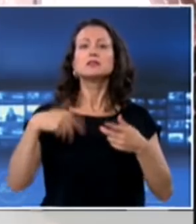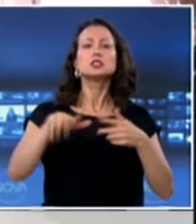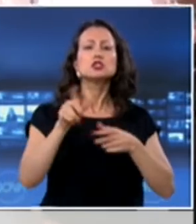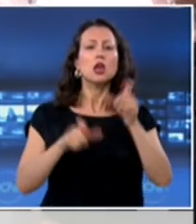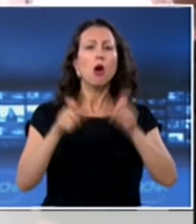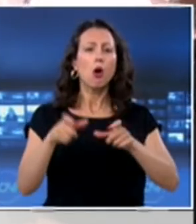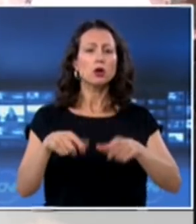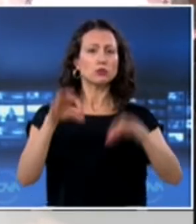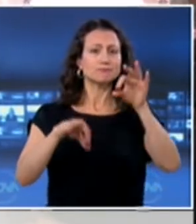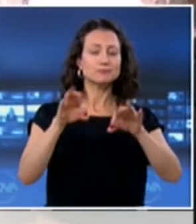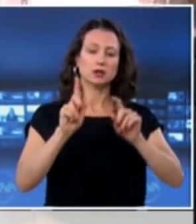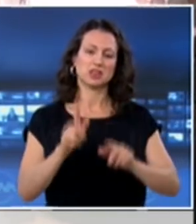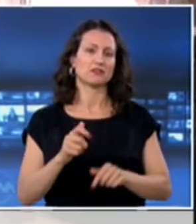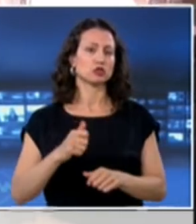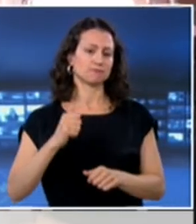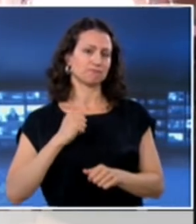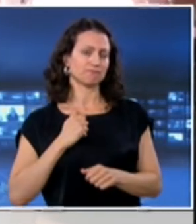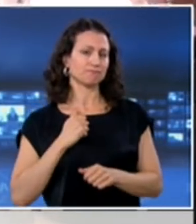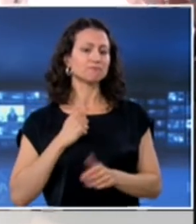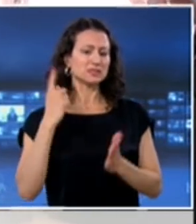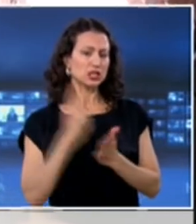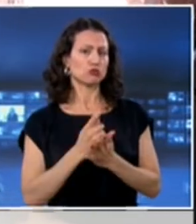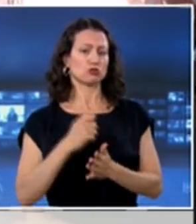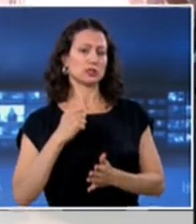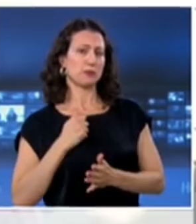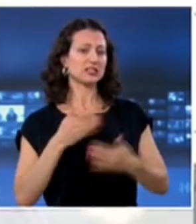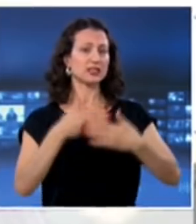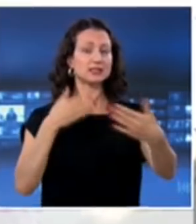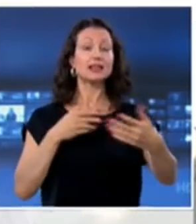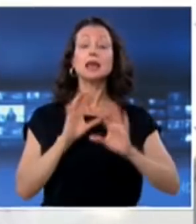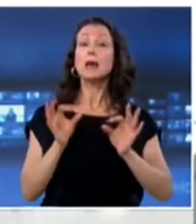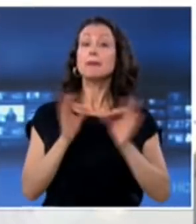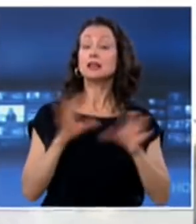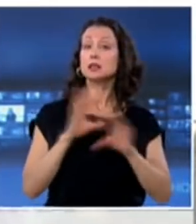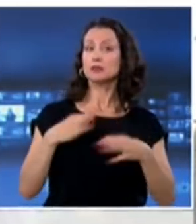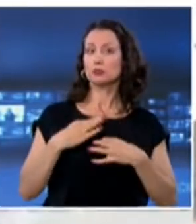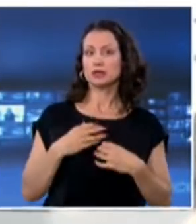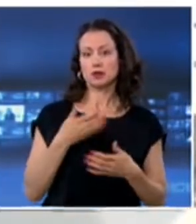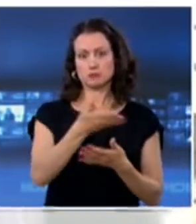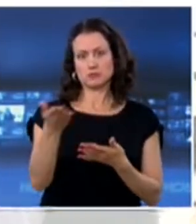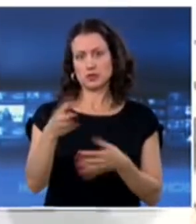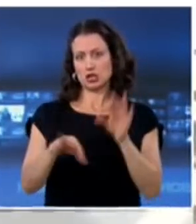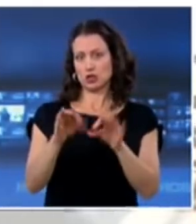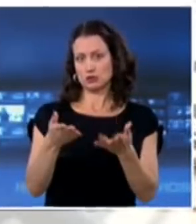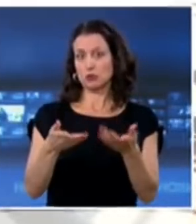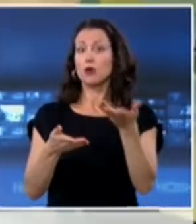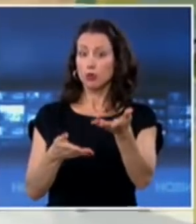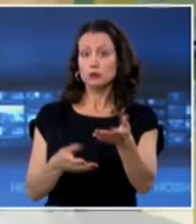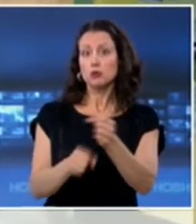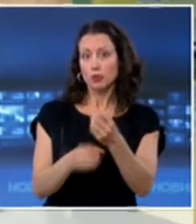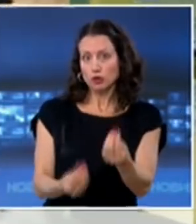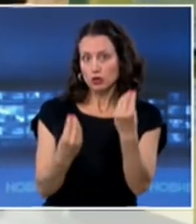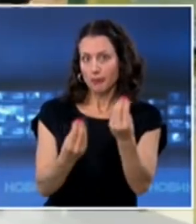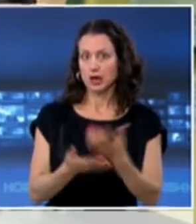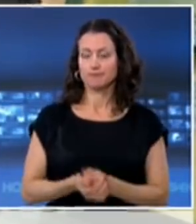кмет, бяха задължени да спазват дистанция и мерките за безопасност. За тях ще гласуваме, които работят добре.